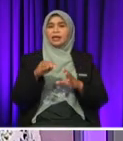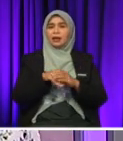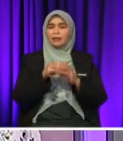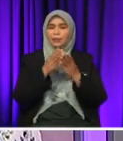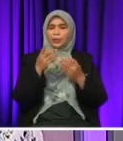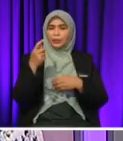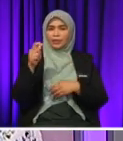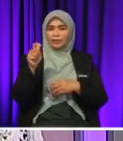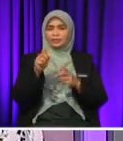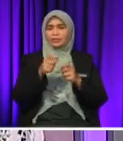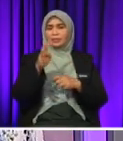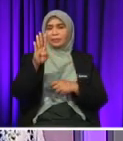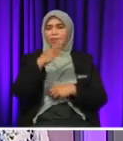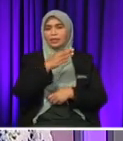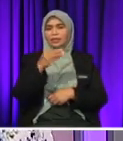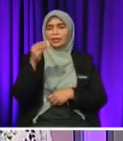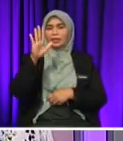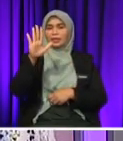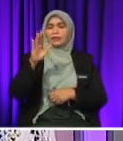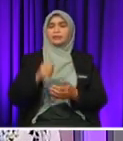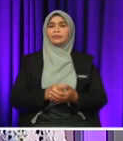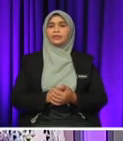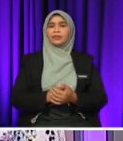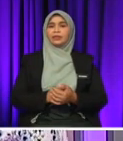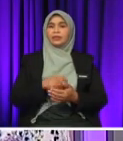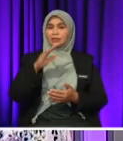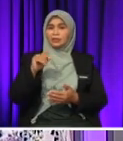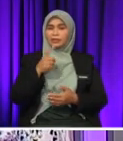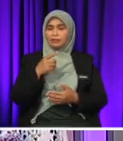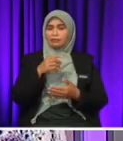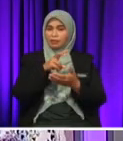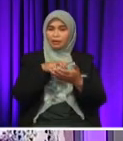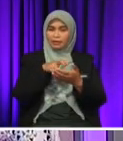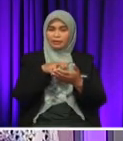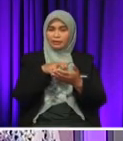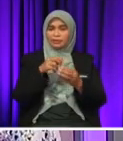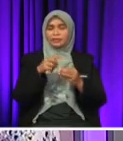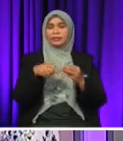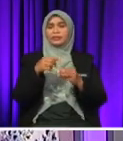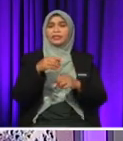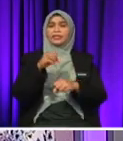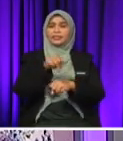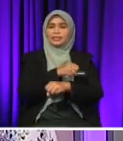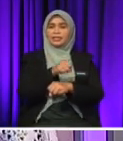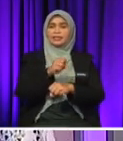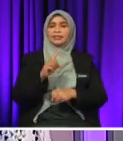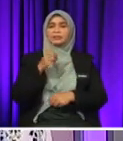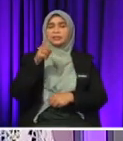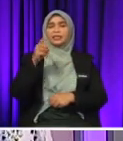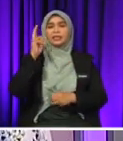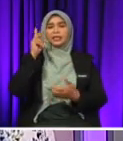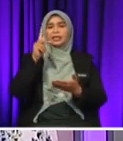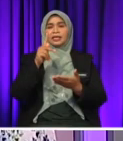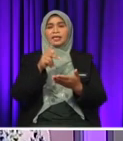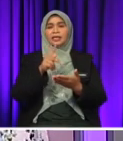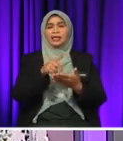4 dan tingkatan 5 jadi sebelum kita mengkaji dan memahami tentang saja kita ini berkenalan dulu dengan